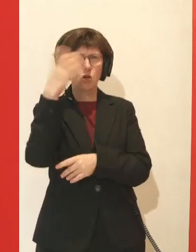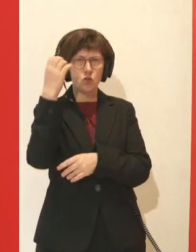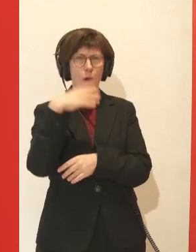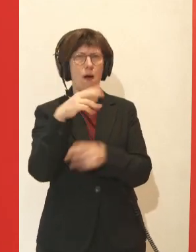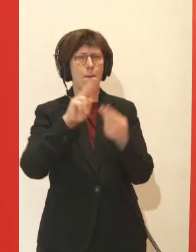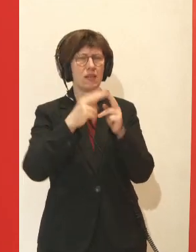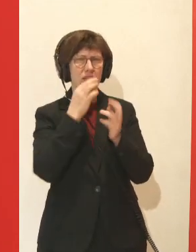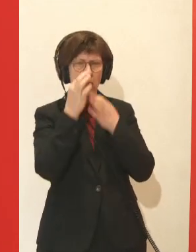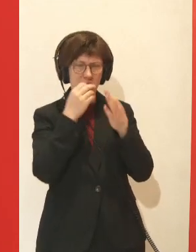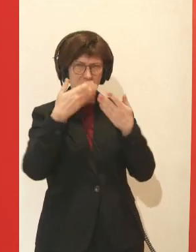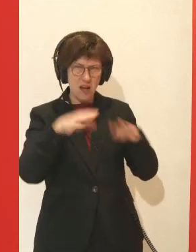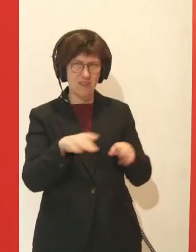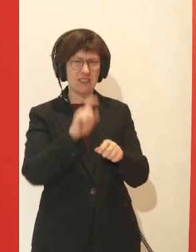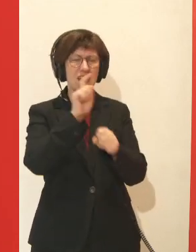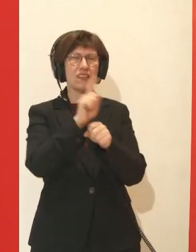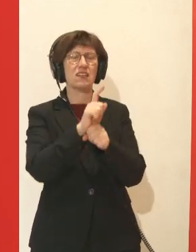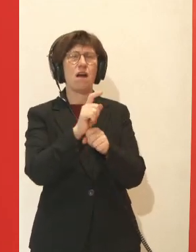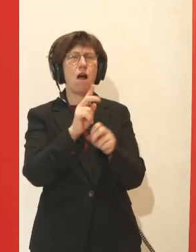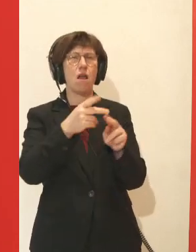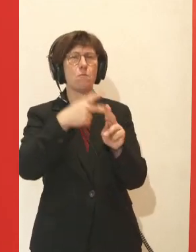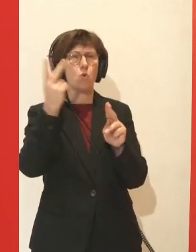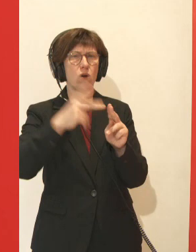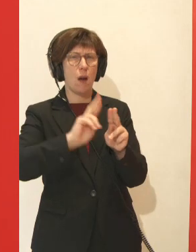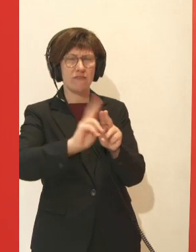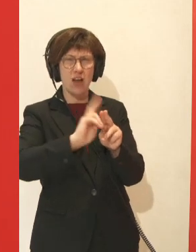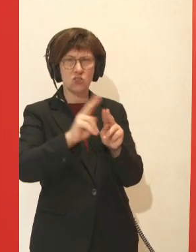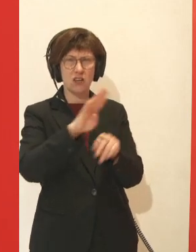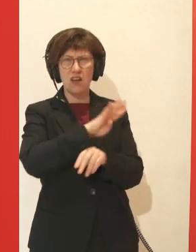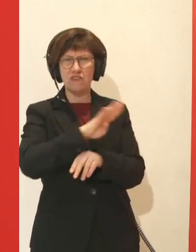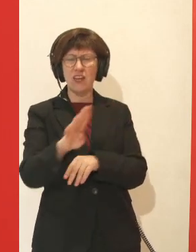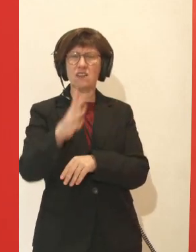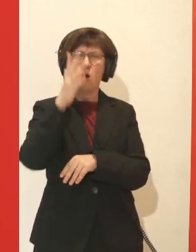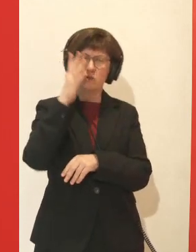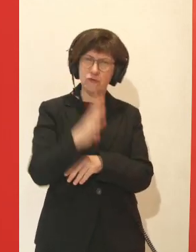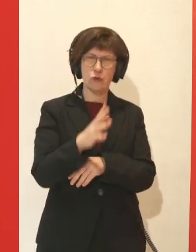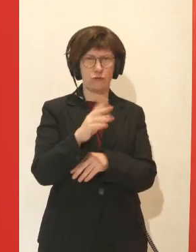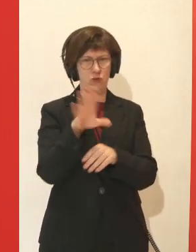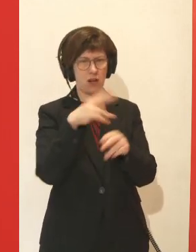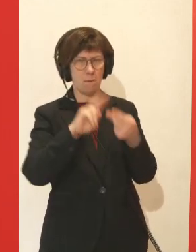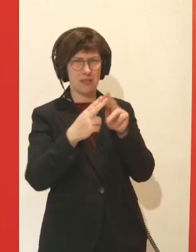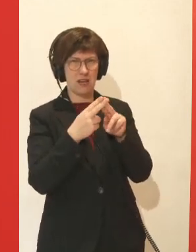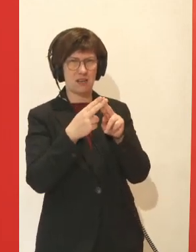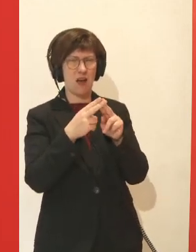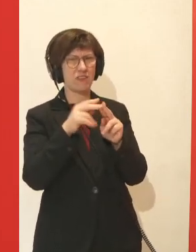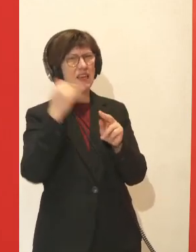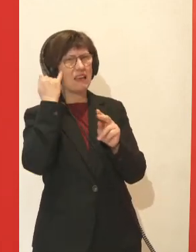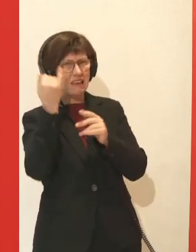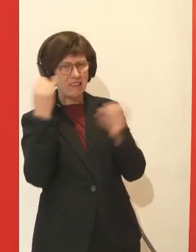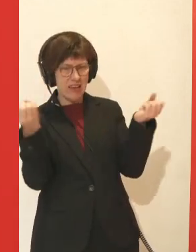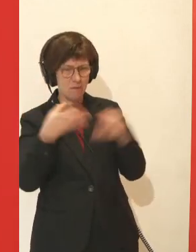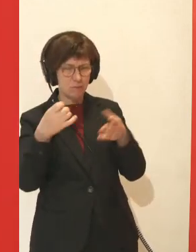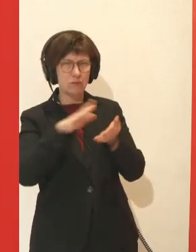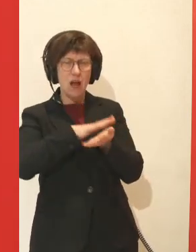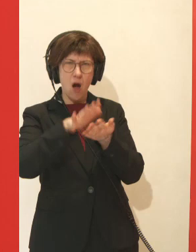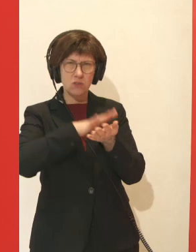Mitglieder befragt, wir haben eine digitale Programmwerkstatt mit 4.500 Mitgliedern gehabt, die Ideen eingebracht haben, das werten wir gerade aus. Wir kriegen